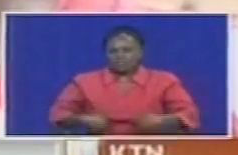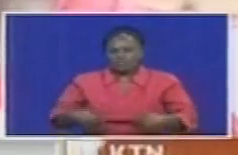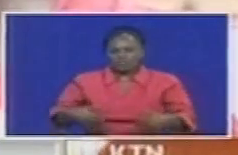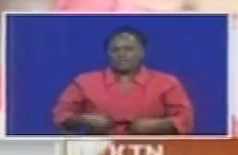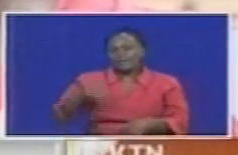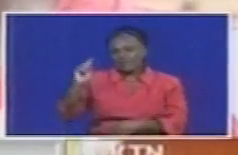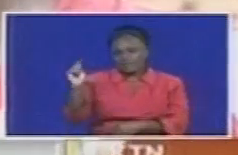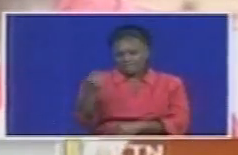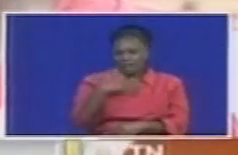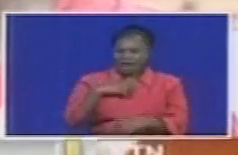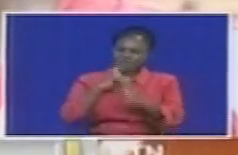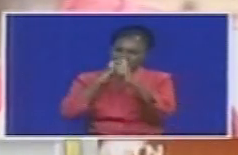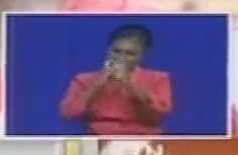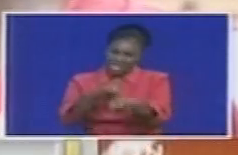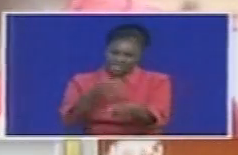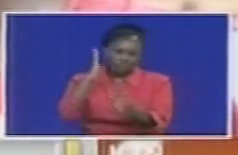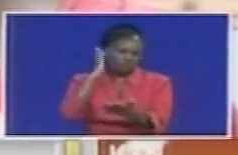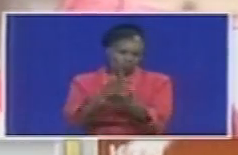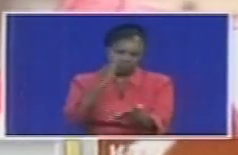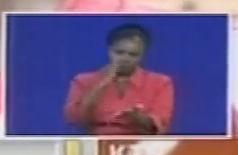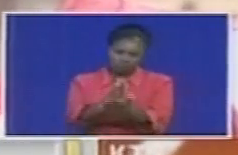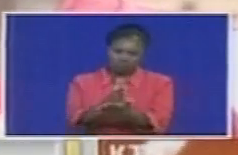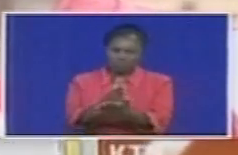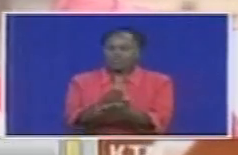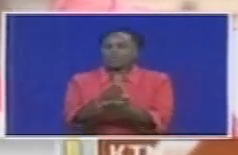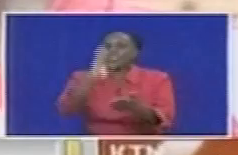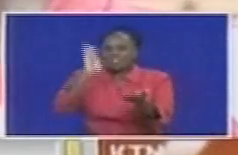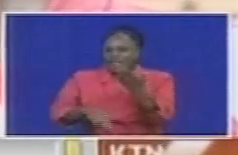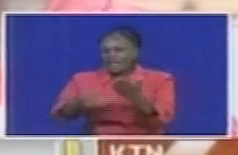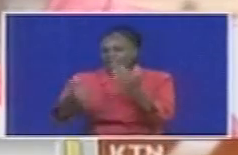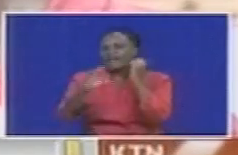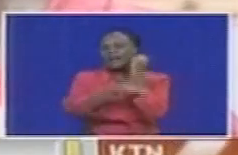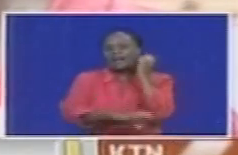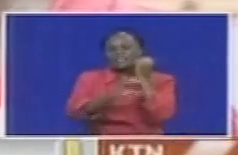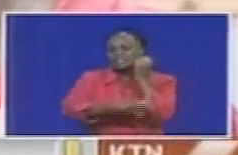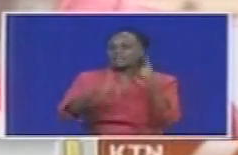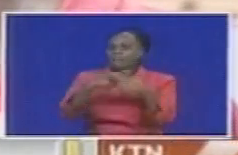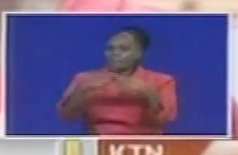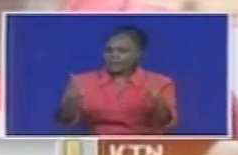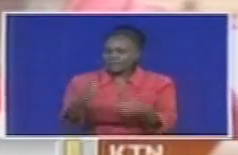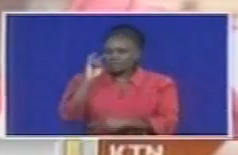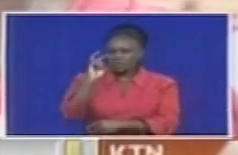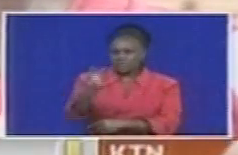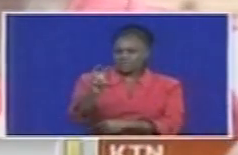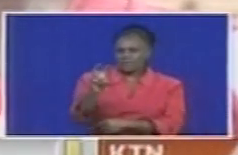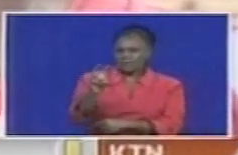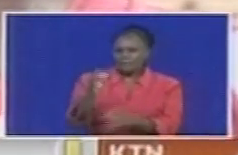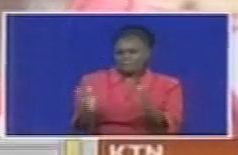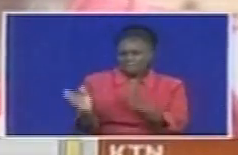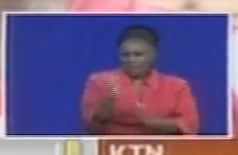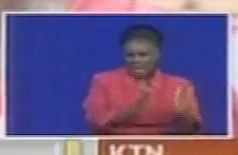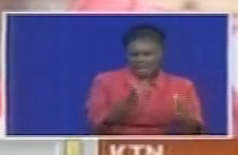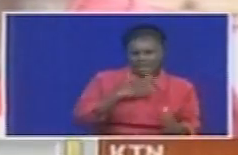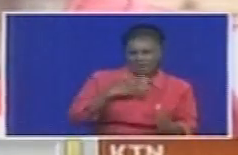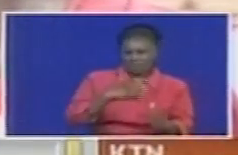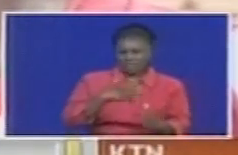Kenya tuna talanta kuliko hata hizi nchi zingine ziko hapa karibu nasi. But ukiangalia maandalizi yetu ama